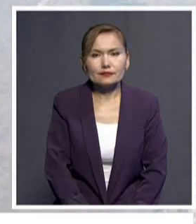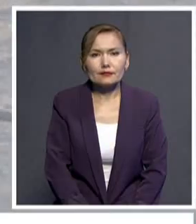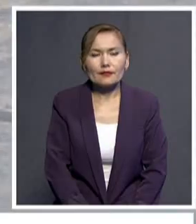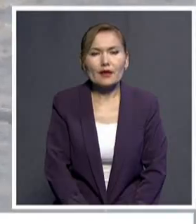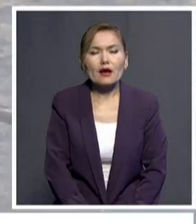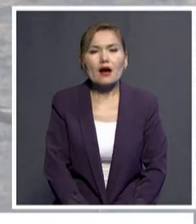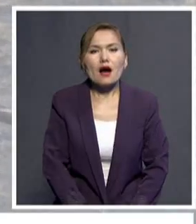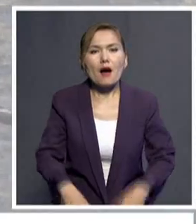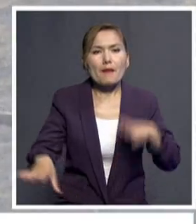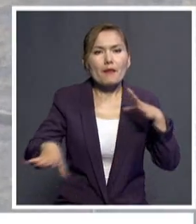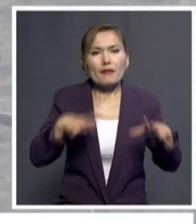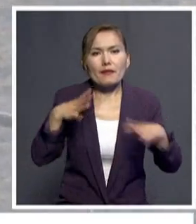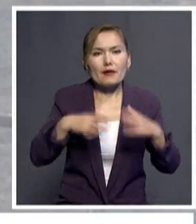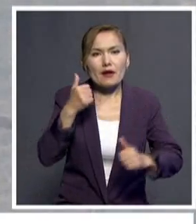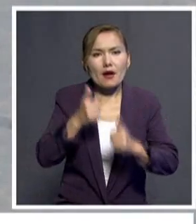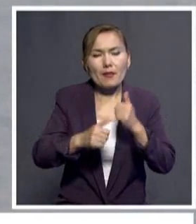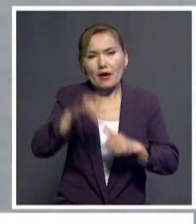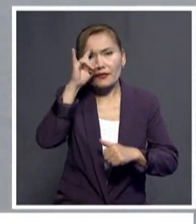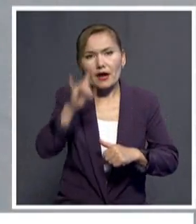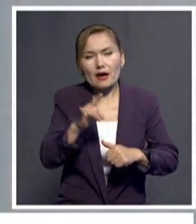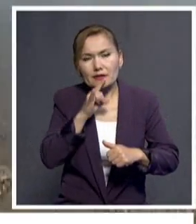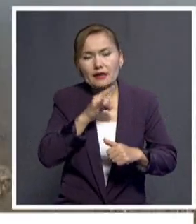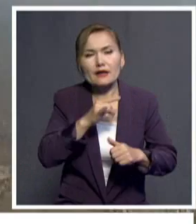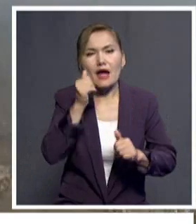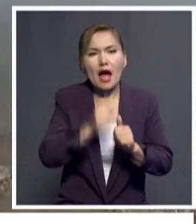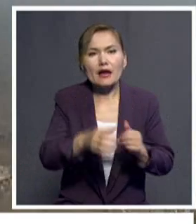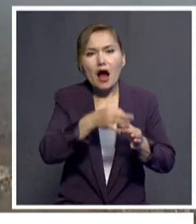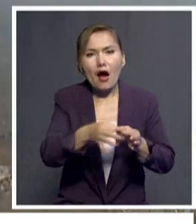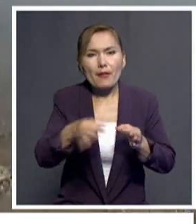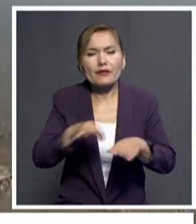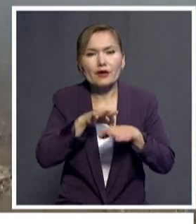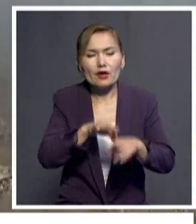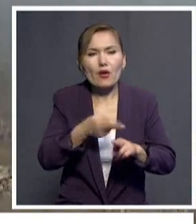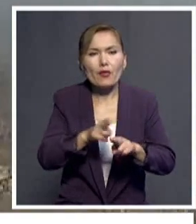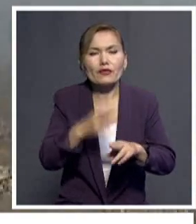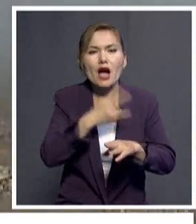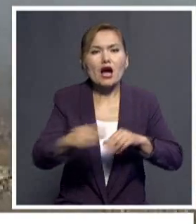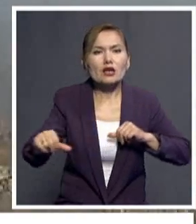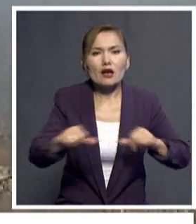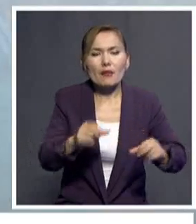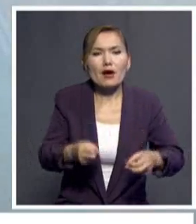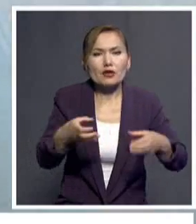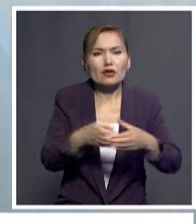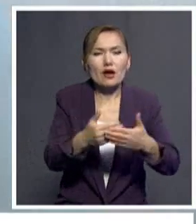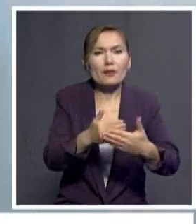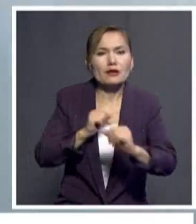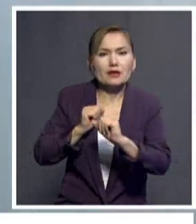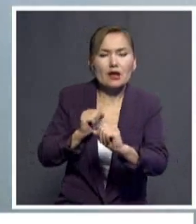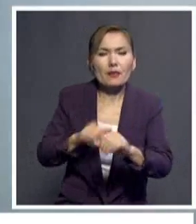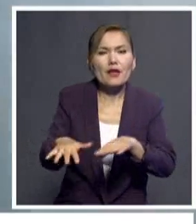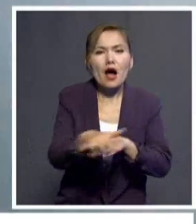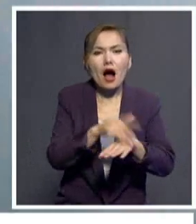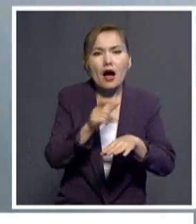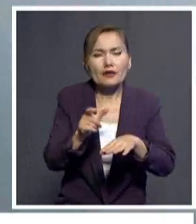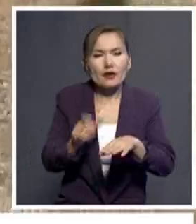Мұндай сынақ түрі жыл сайын еліміздің әр аймағына өткізіледі. Негізгі мақсат лаңкестіктің жолын кесу, қоғам мен азаматтардың қауіпсіздігін қамтамасыз